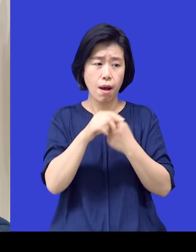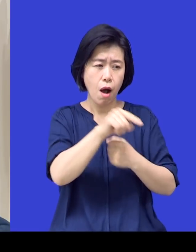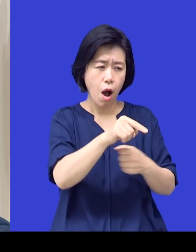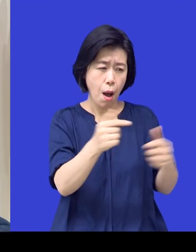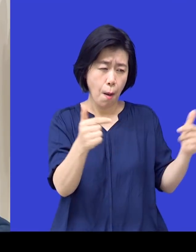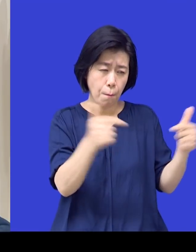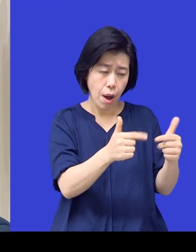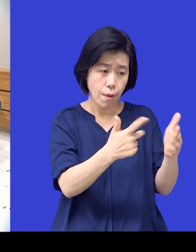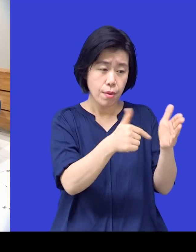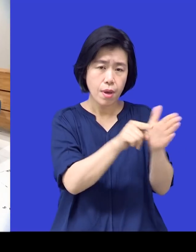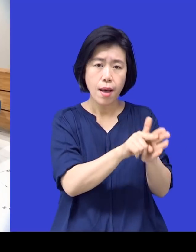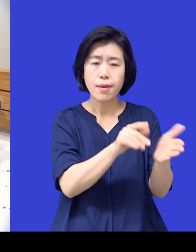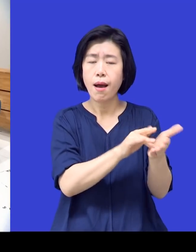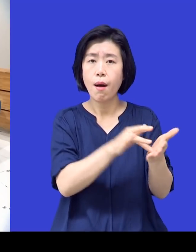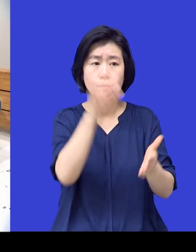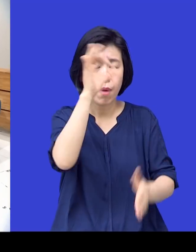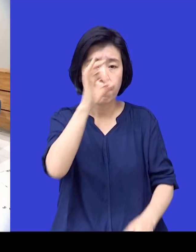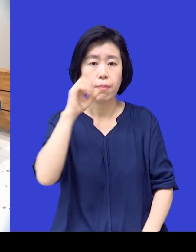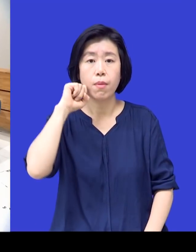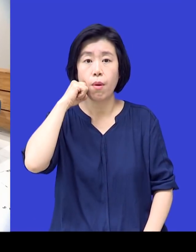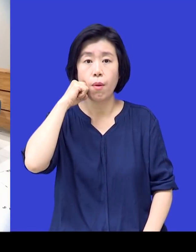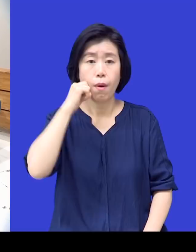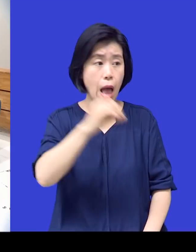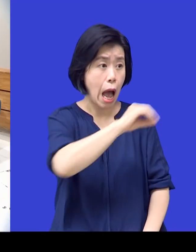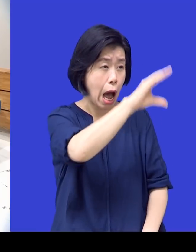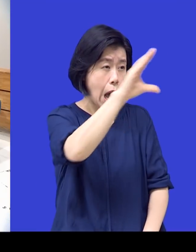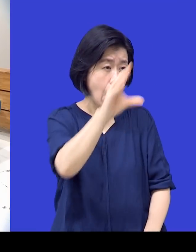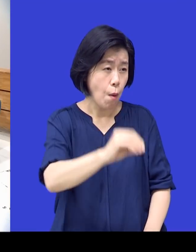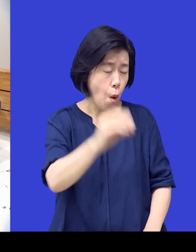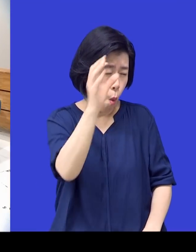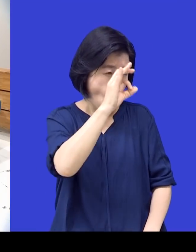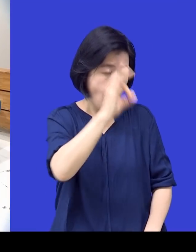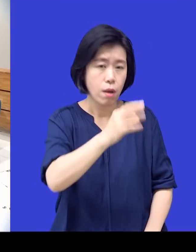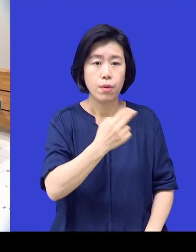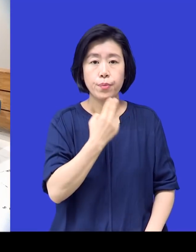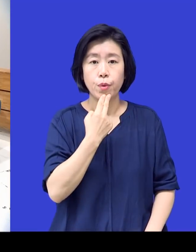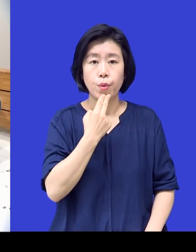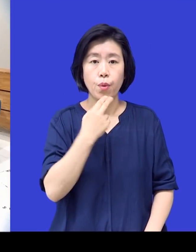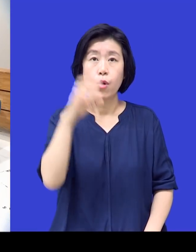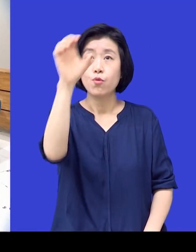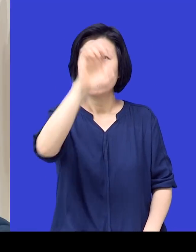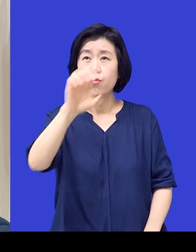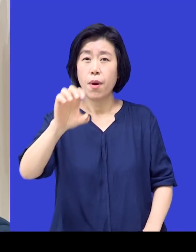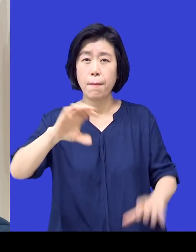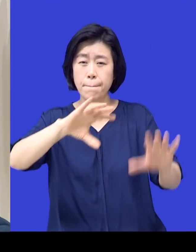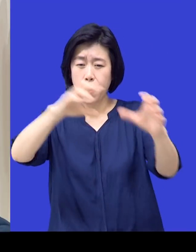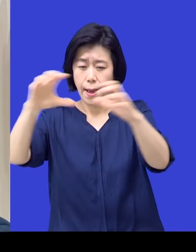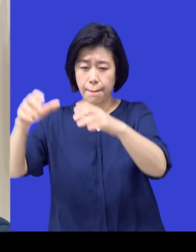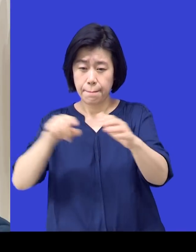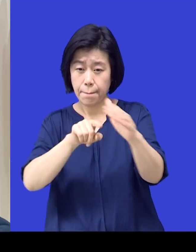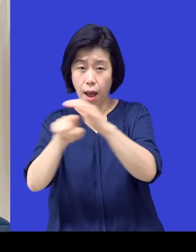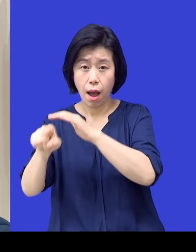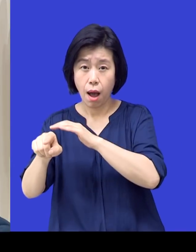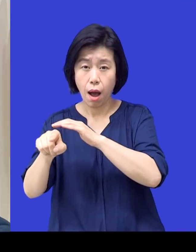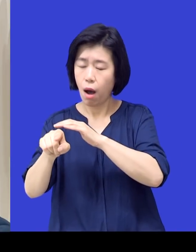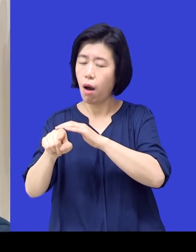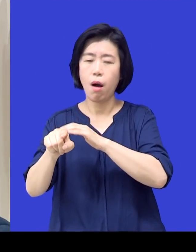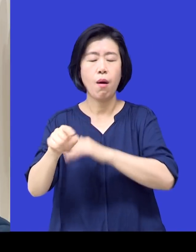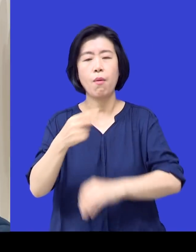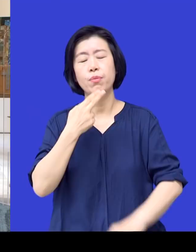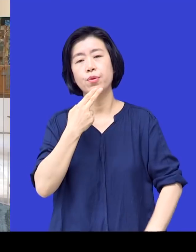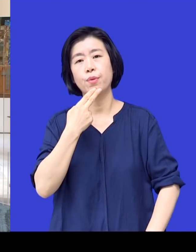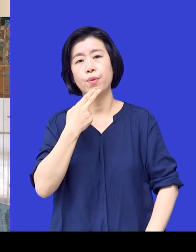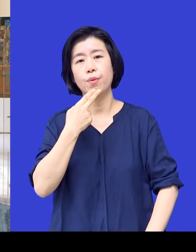고칠 수 있는 약이 없는 거예요. 예. 그래서 유럽을 다 뒤졌어요. 그래서 없는 거예요, 방법이. 컴패션이 모든 의료 혜택을